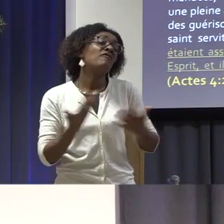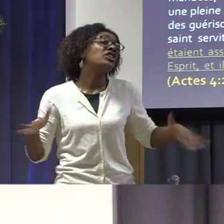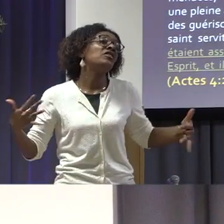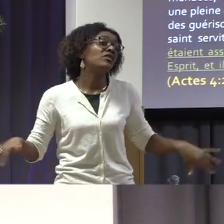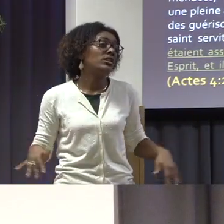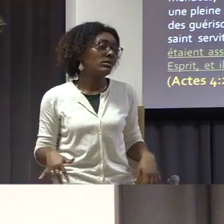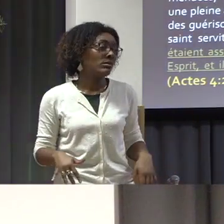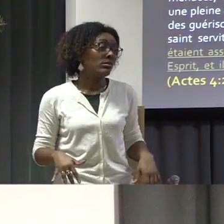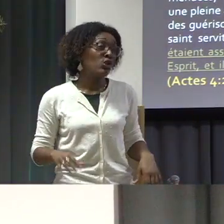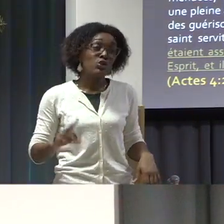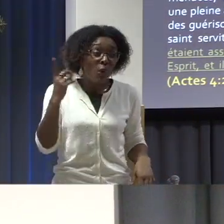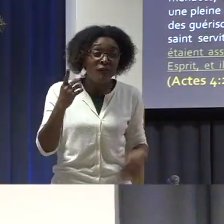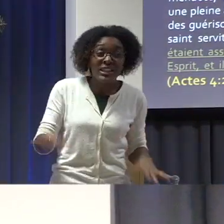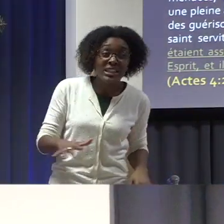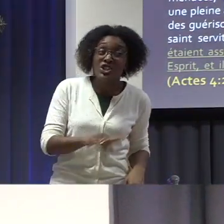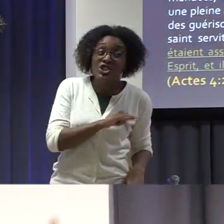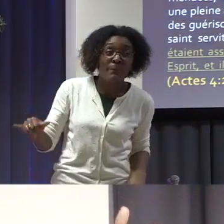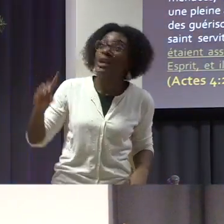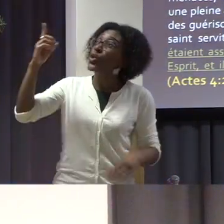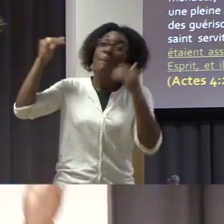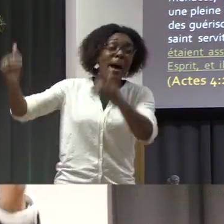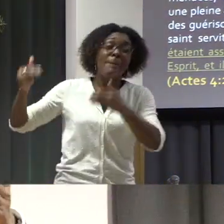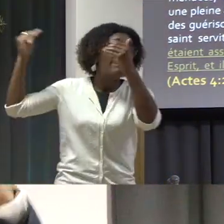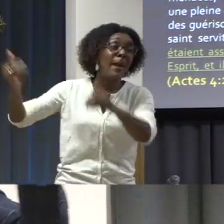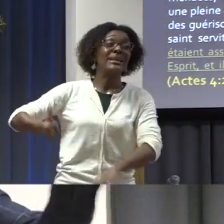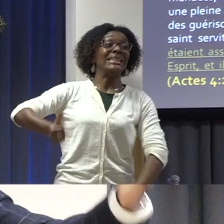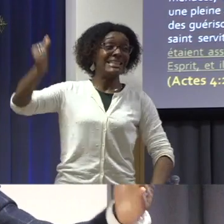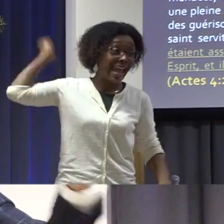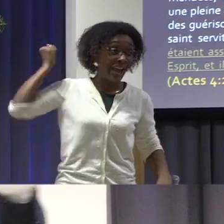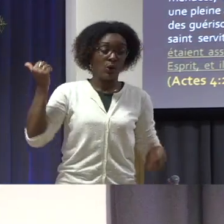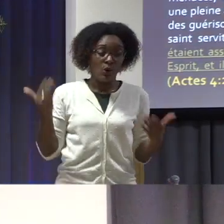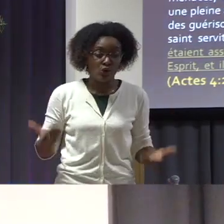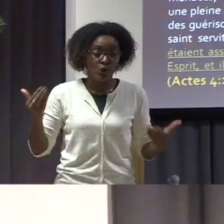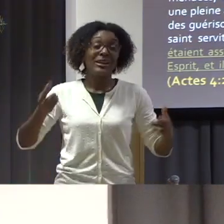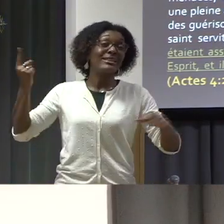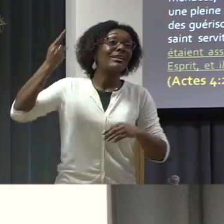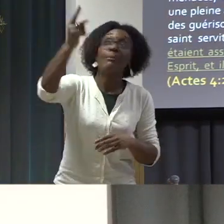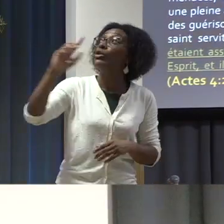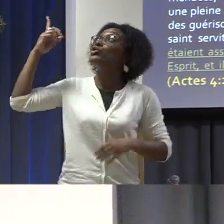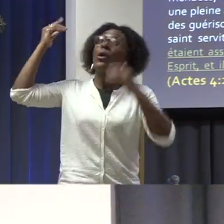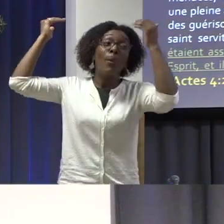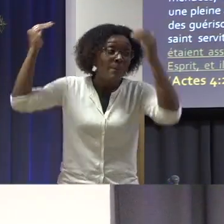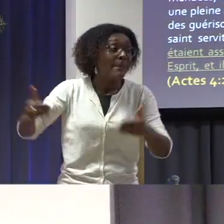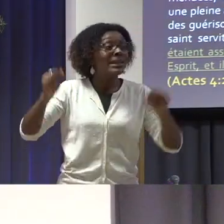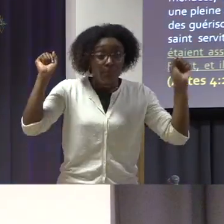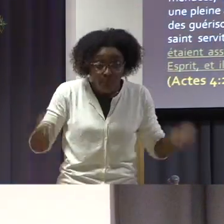dieu n'évolue pas freiné certes dieu est dieu il est le même hier aujourd'hui et éternellement